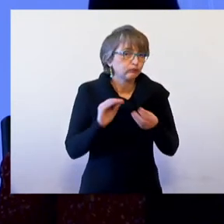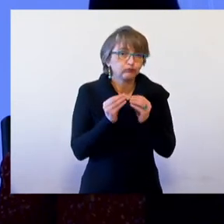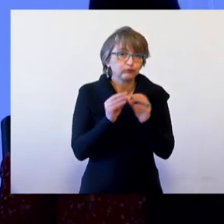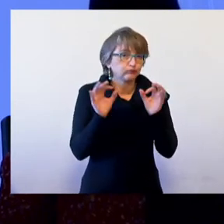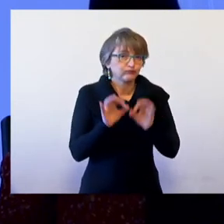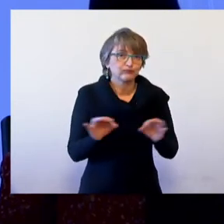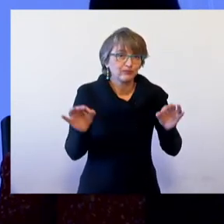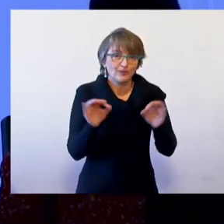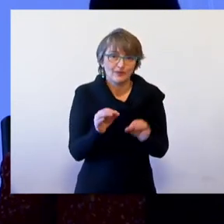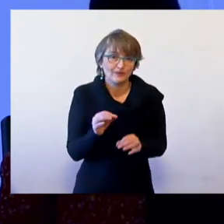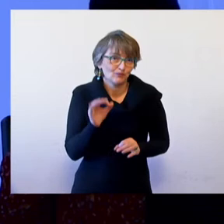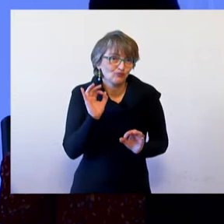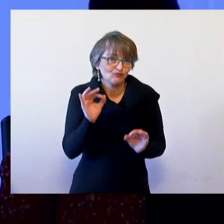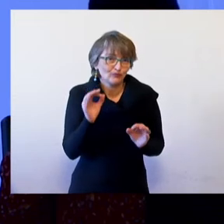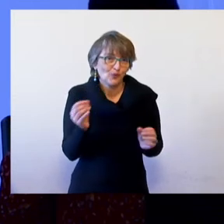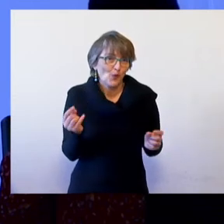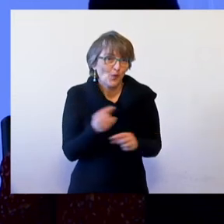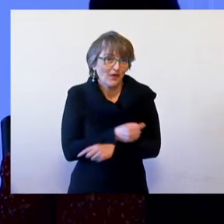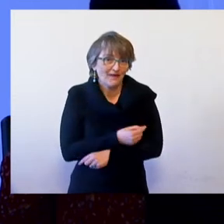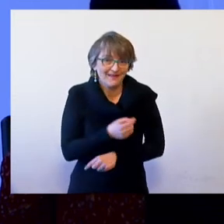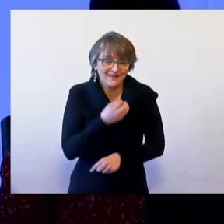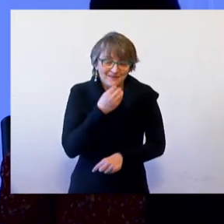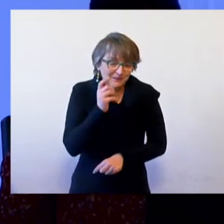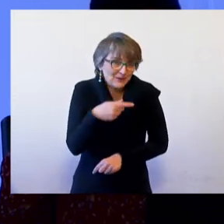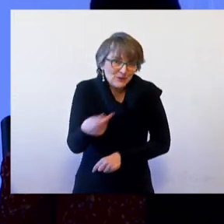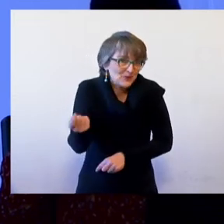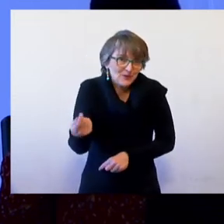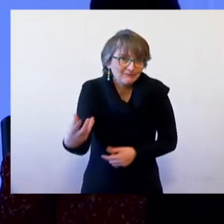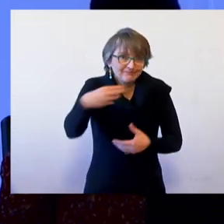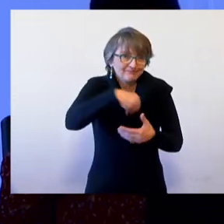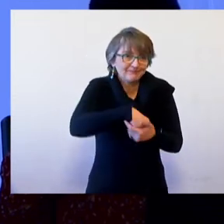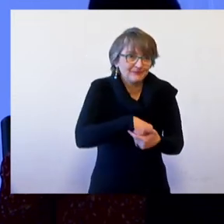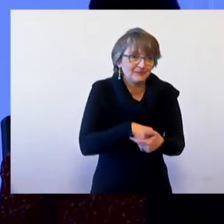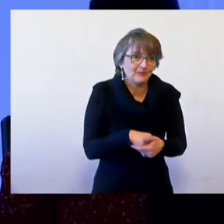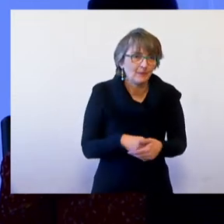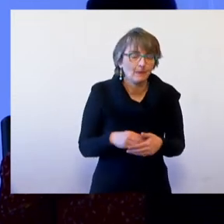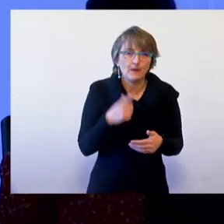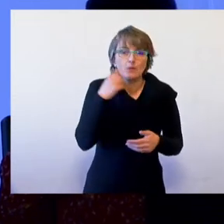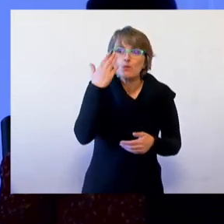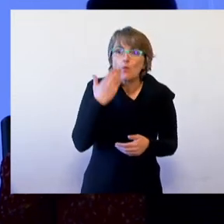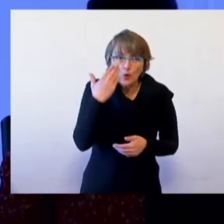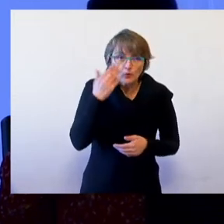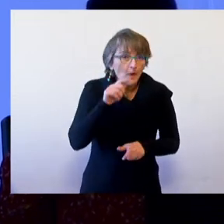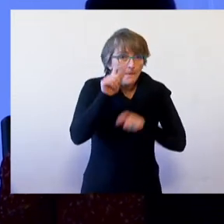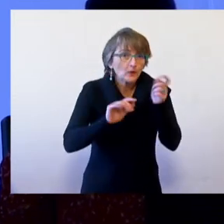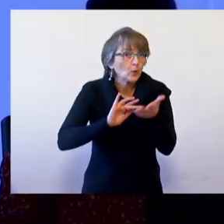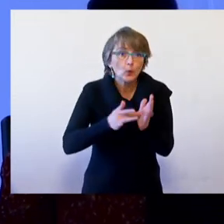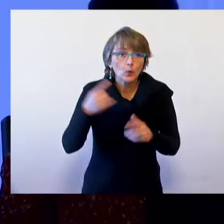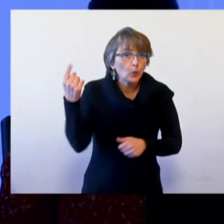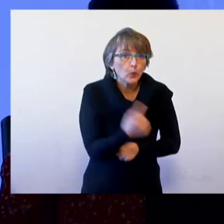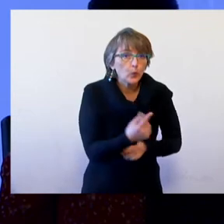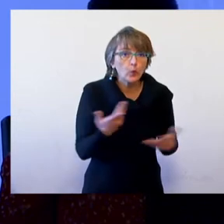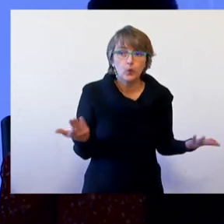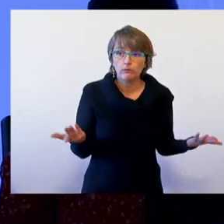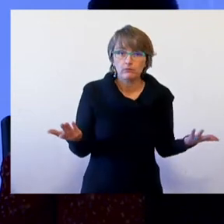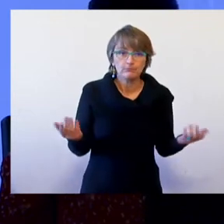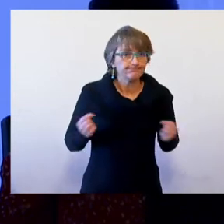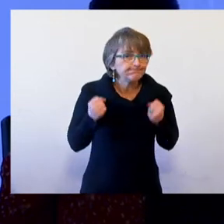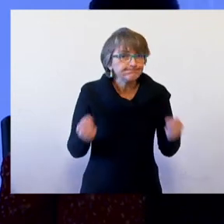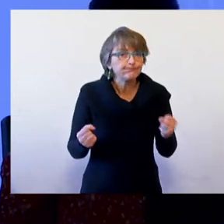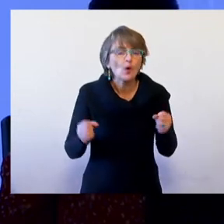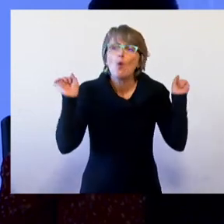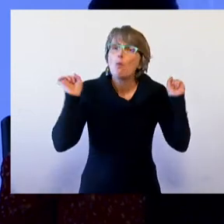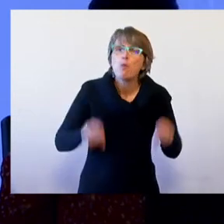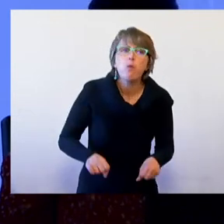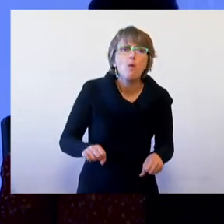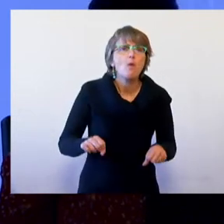souci, au contraire. Bien sûr. Attendez, on a besoin de tout le monde. On peut ne pas être d'accord sur des